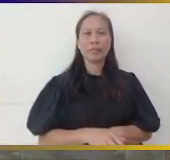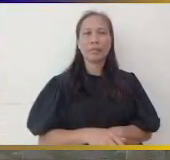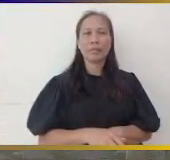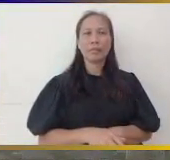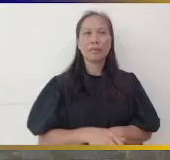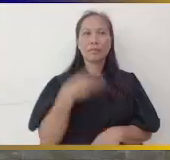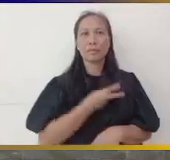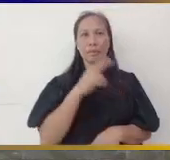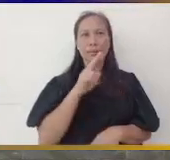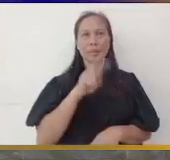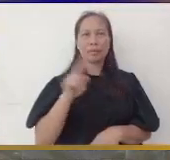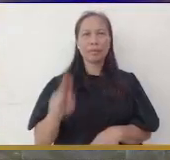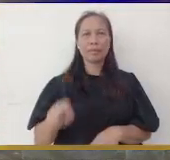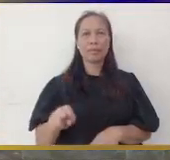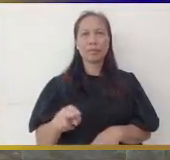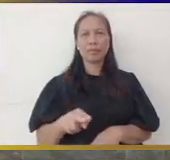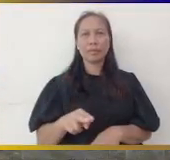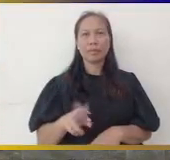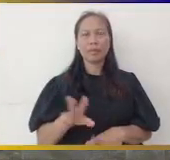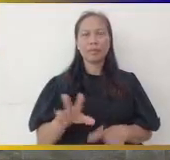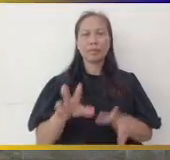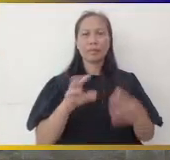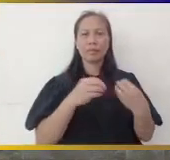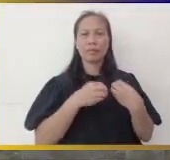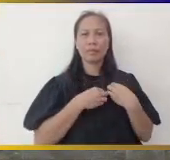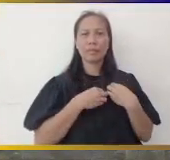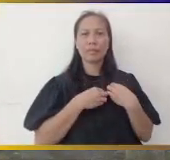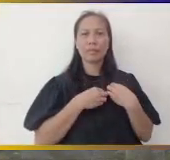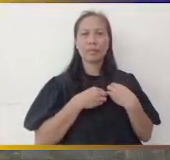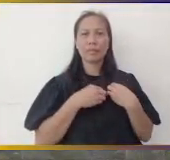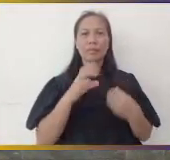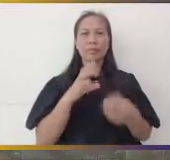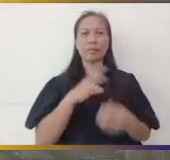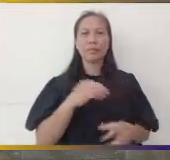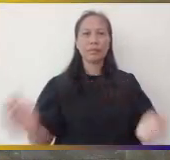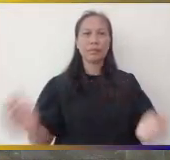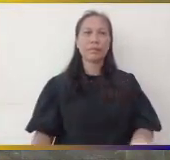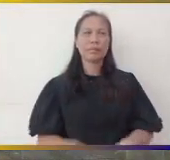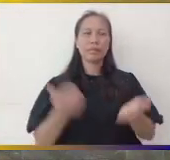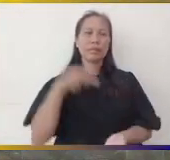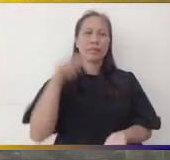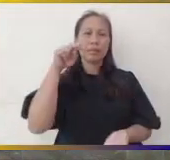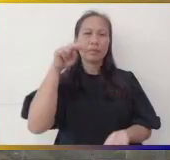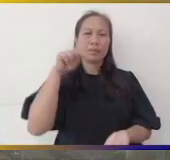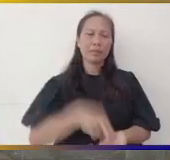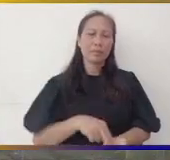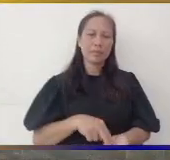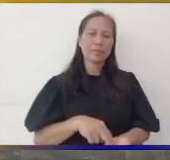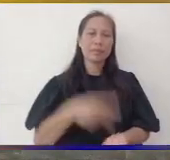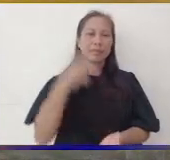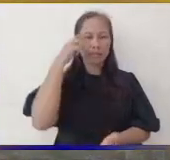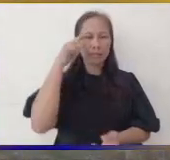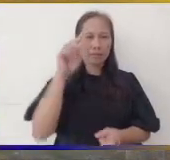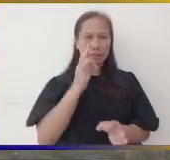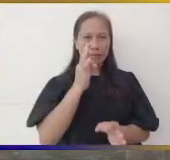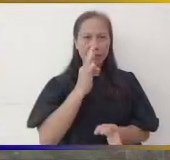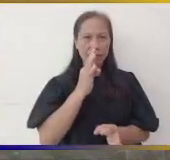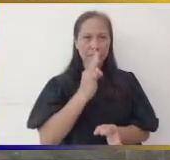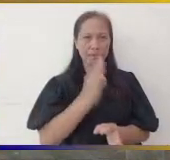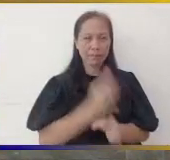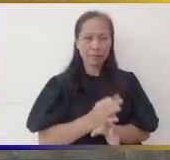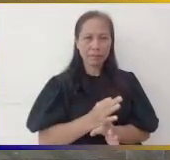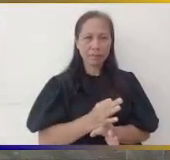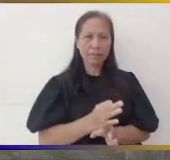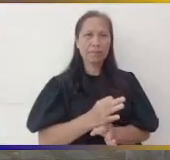nasa tama para ng sa ganon ma-encourage tayong manindigan sa tamang pananampalataya at mabahagian yung iba na